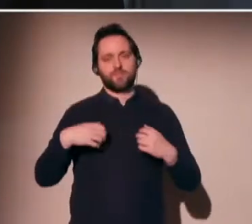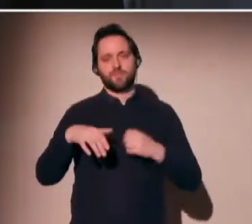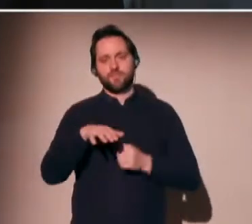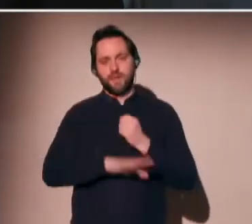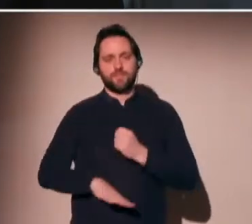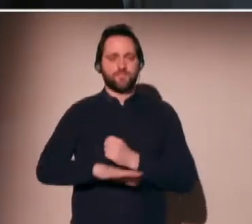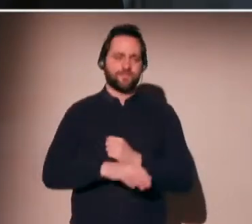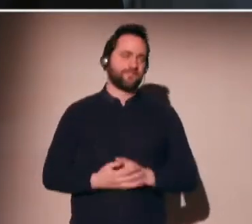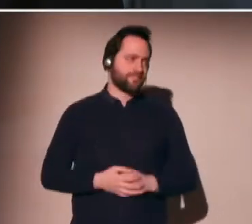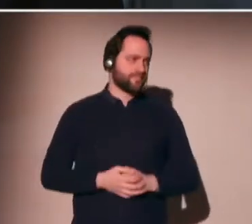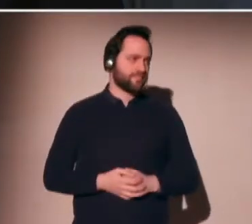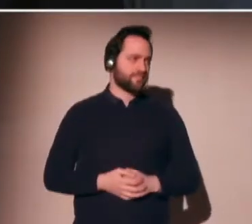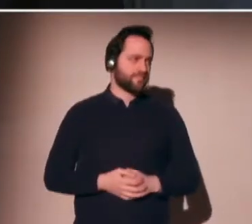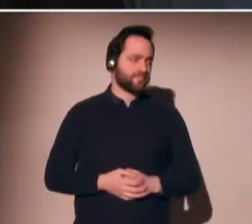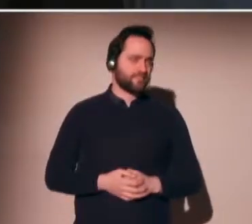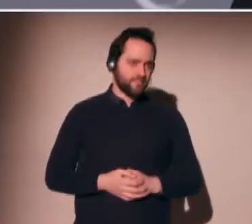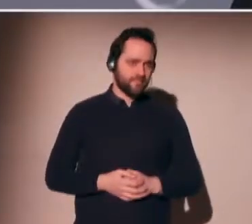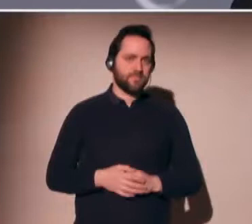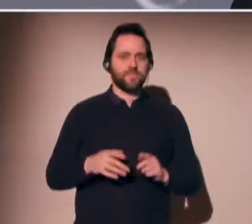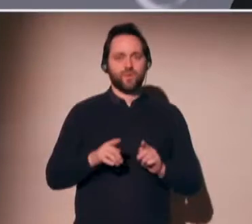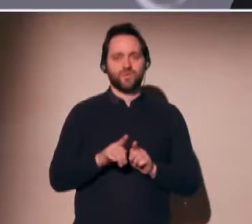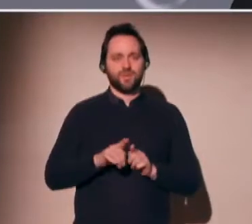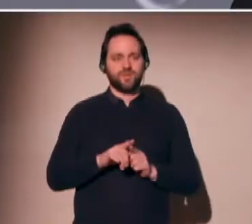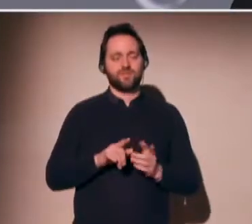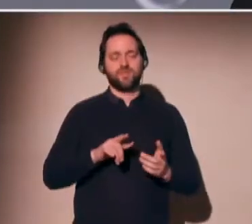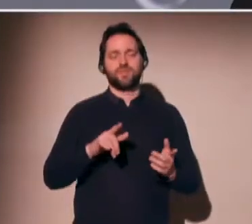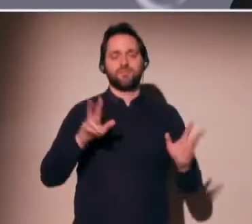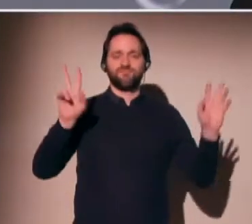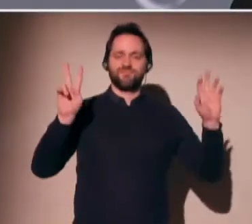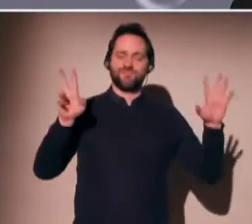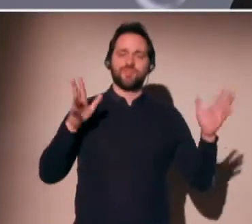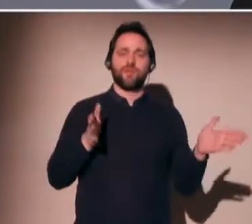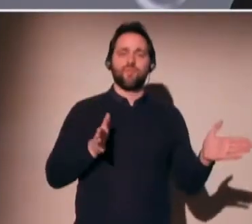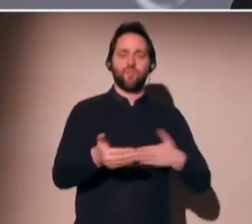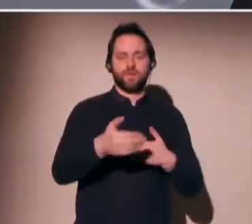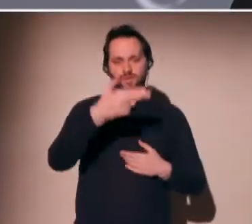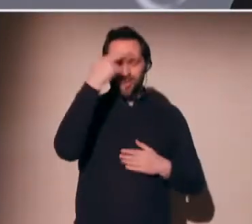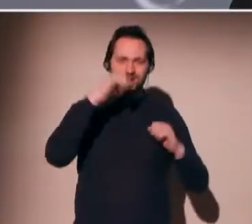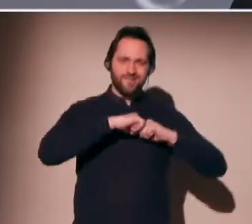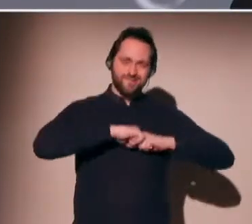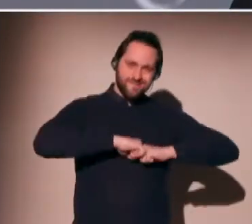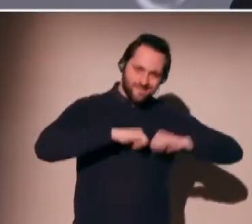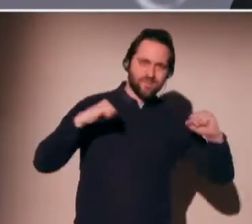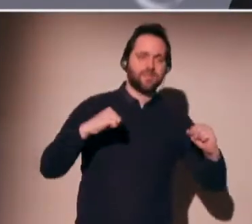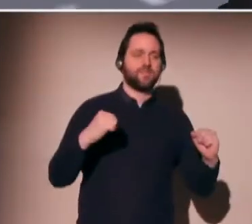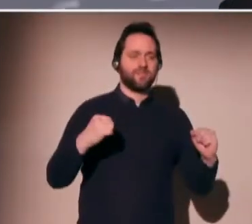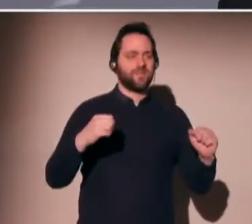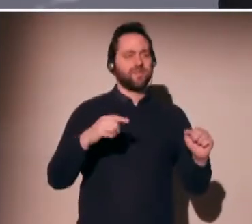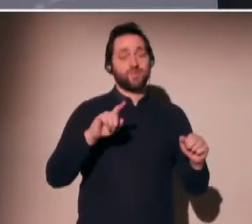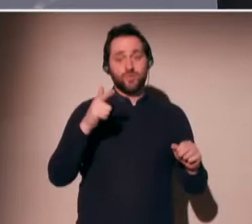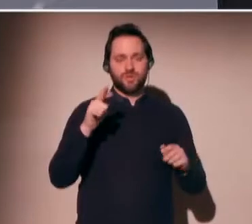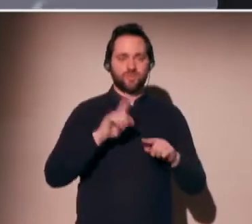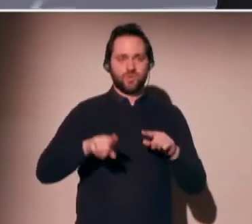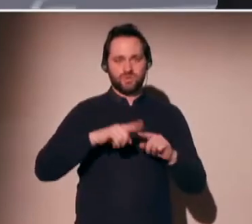deuxième aspect derrière cette idée d'ouvrir la boîte noire, c'est d'être capable d'expliquer le pourquoi du